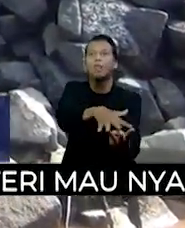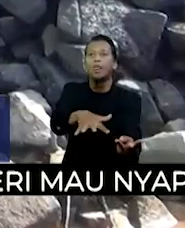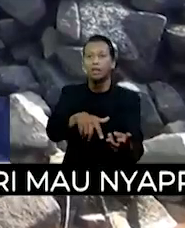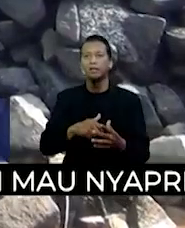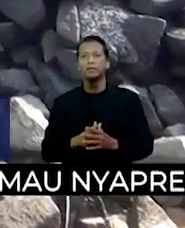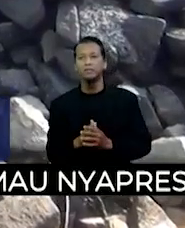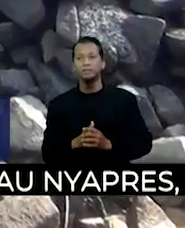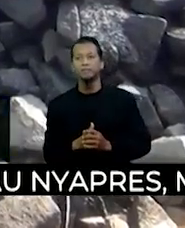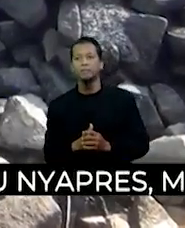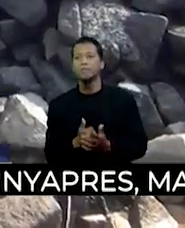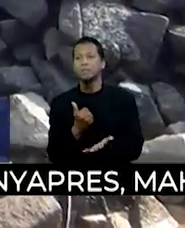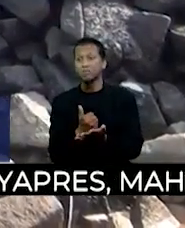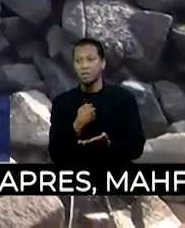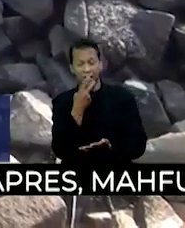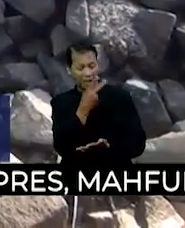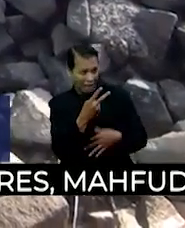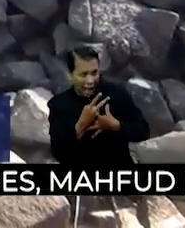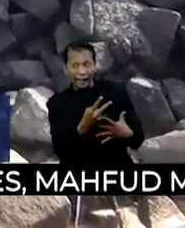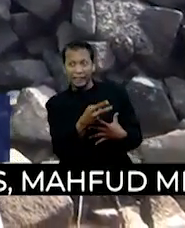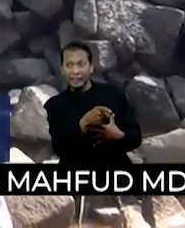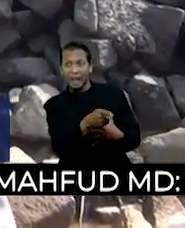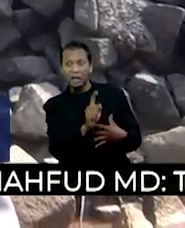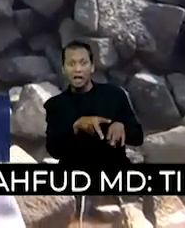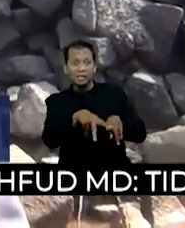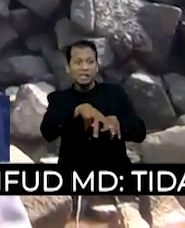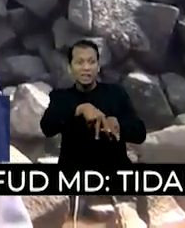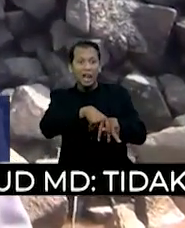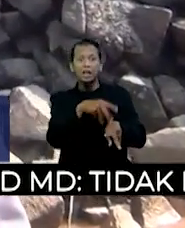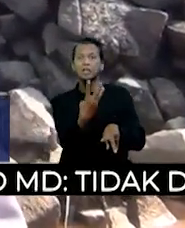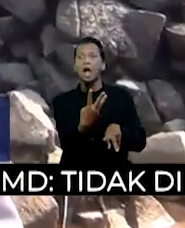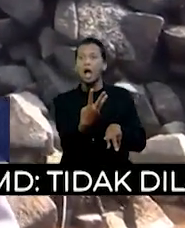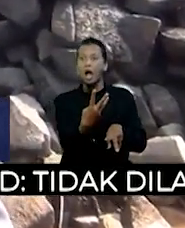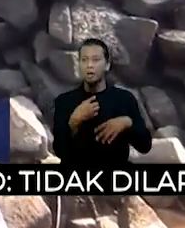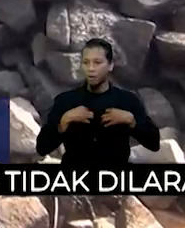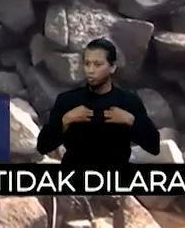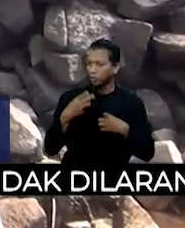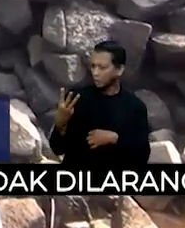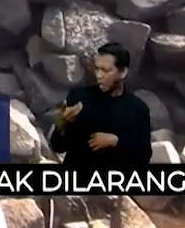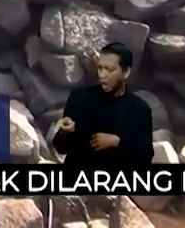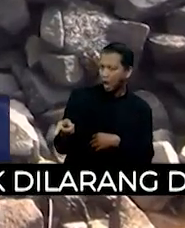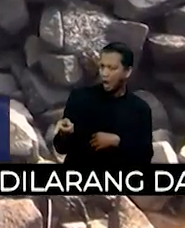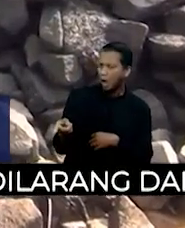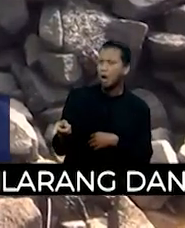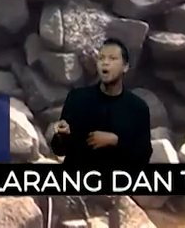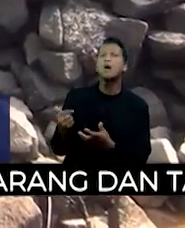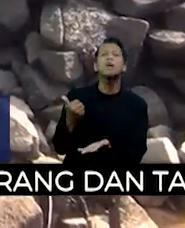tiga, baju tiga kan. Sendal tiga ya Pak ya. Sudah dipastikan tiga orang. Nah, anak buah saya juga